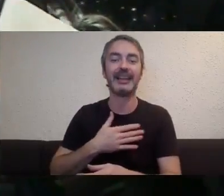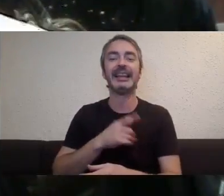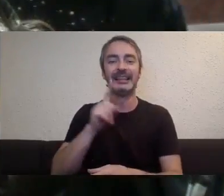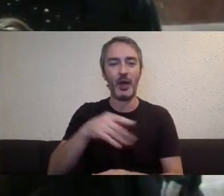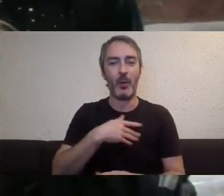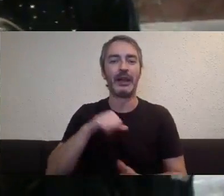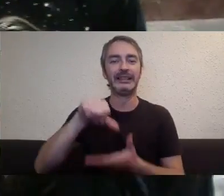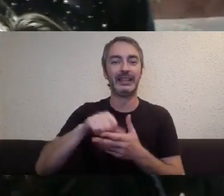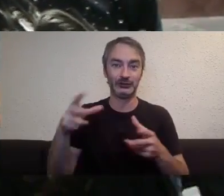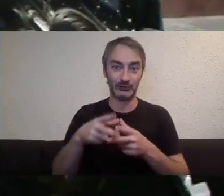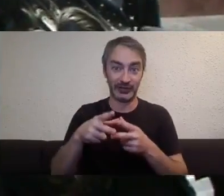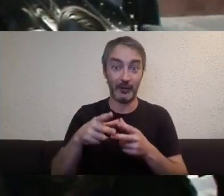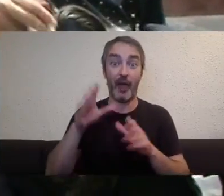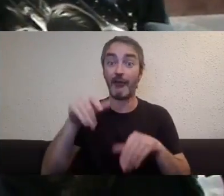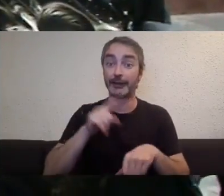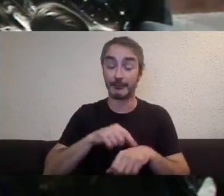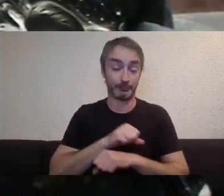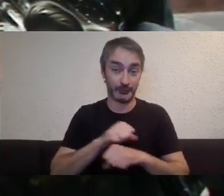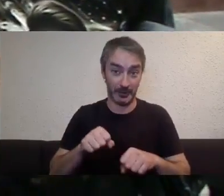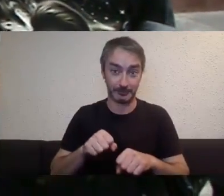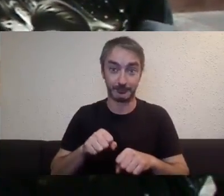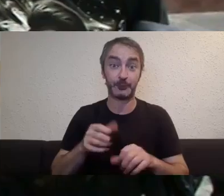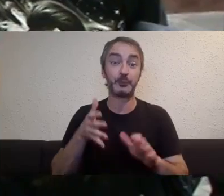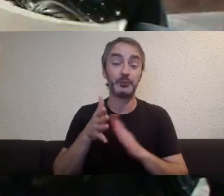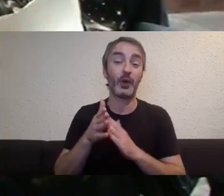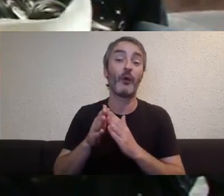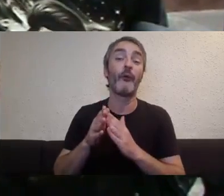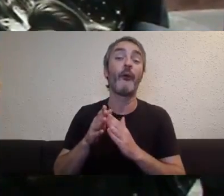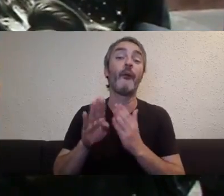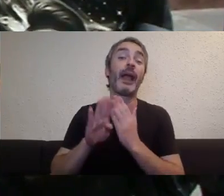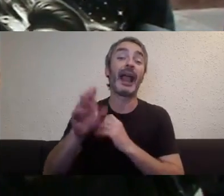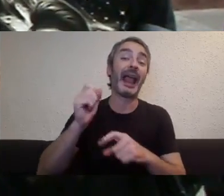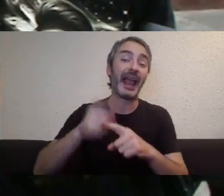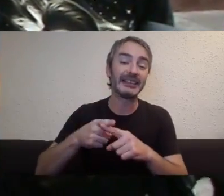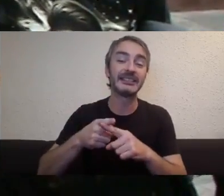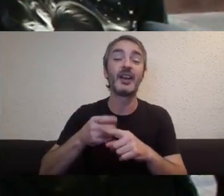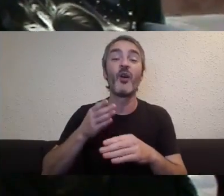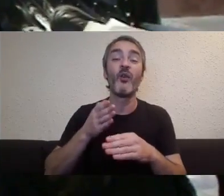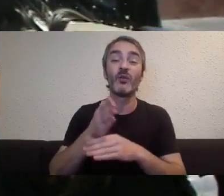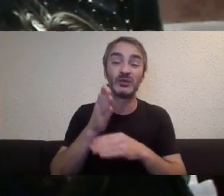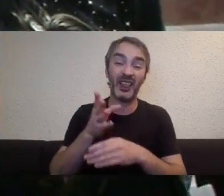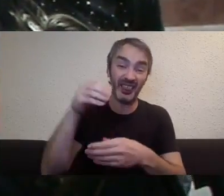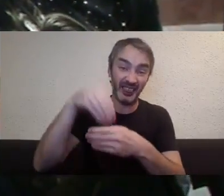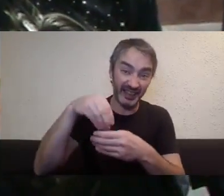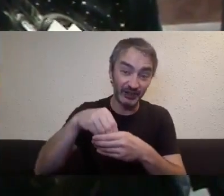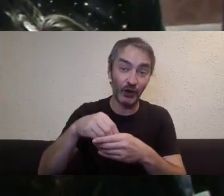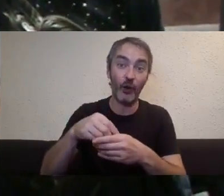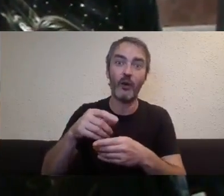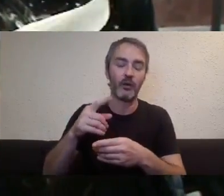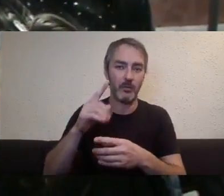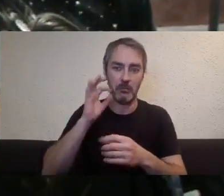temps, perquè això havia estat antigament una fusteria i estava encara plena de fustes, que era un perill d'incendi, a